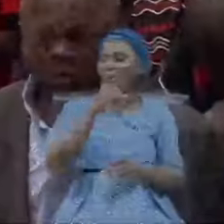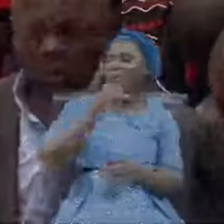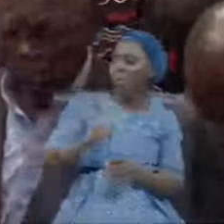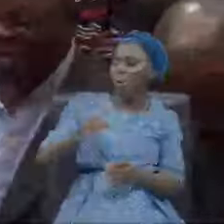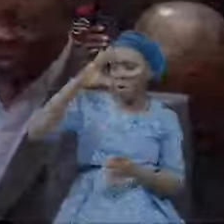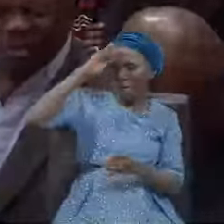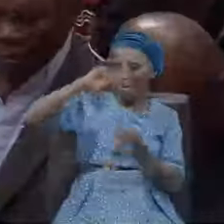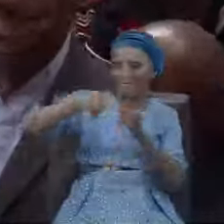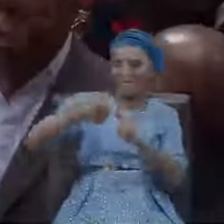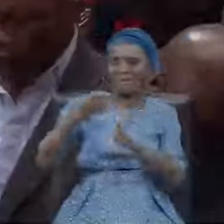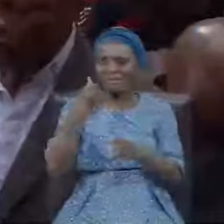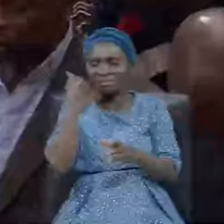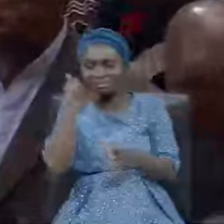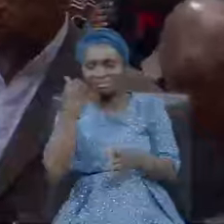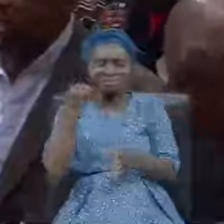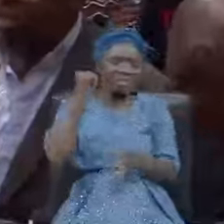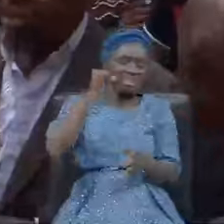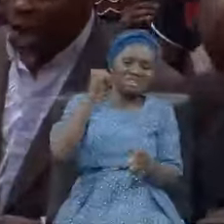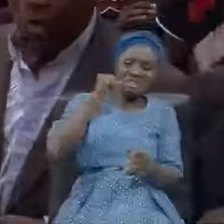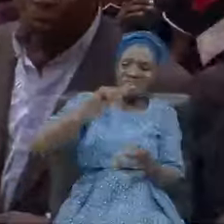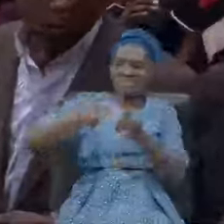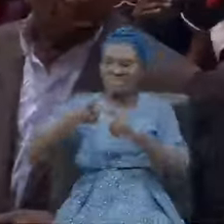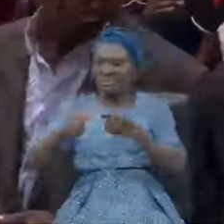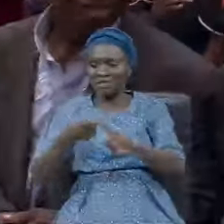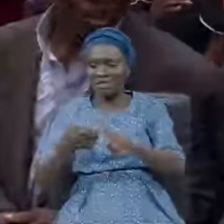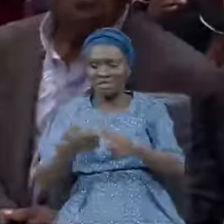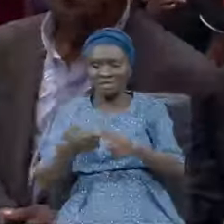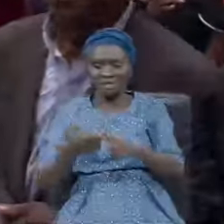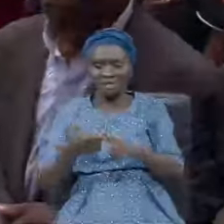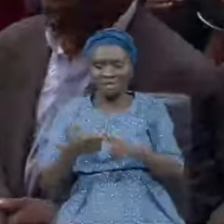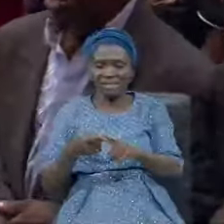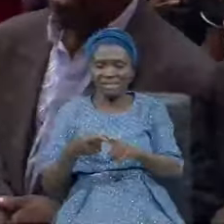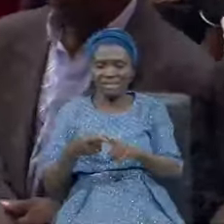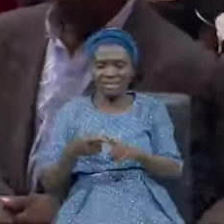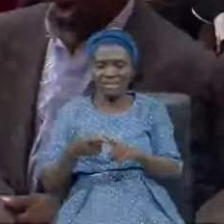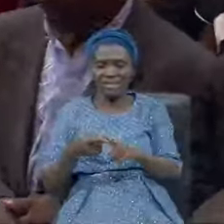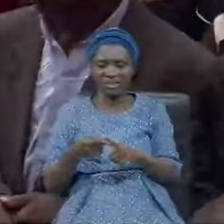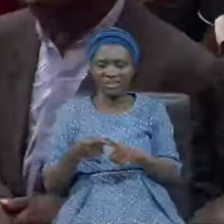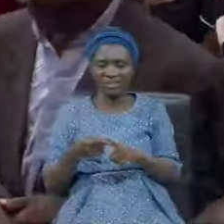les anciens copains et copines,